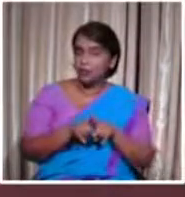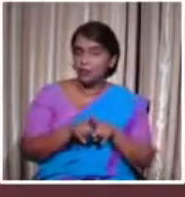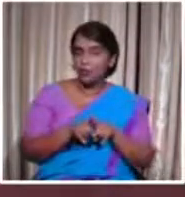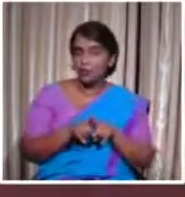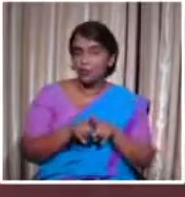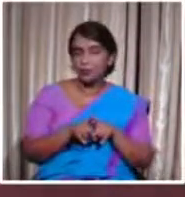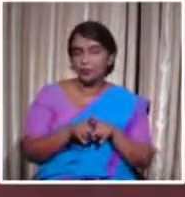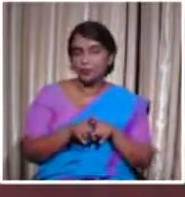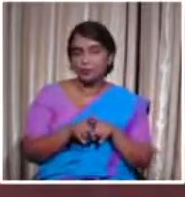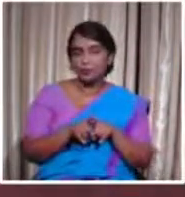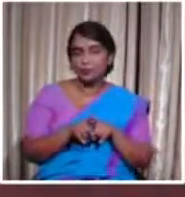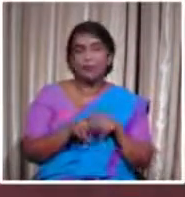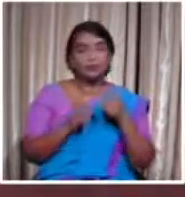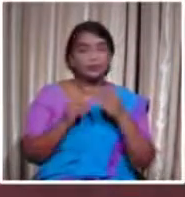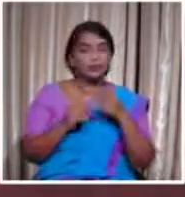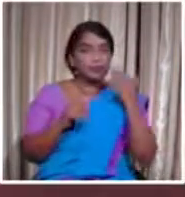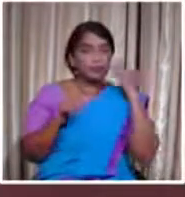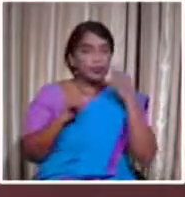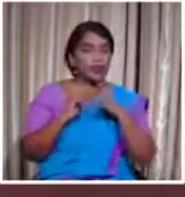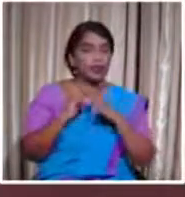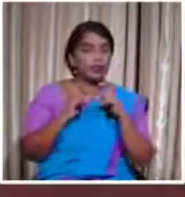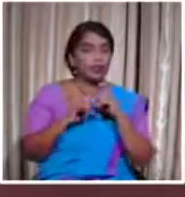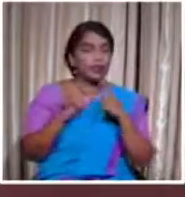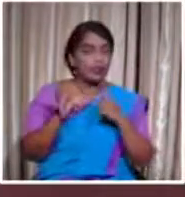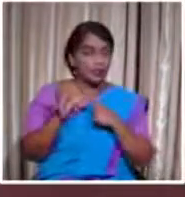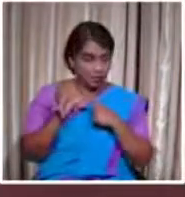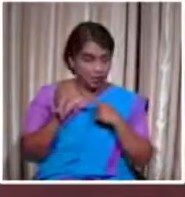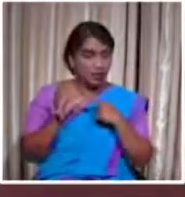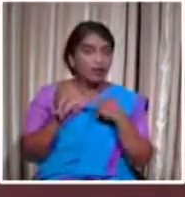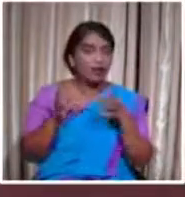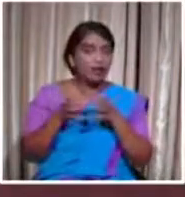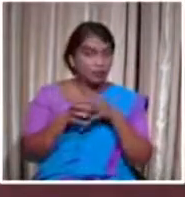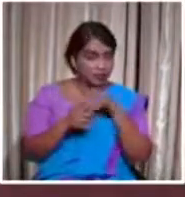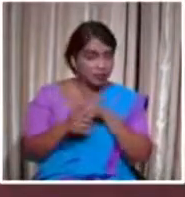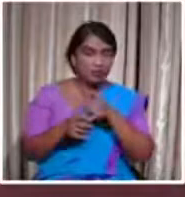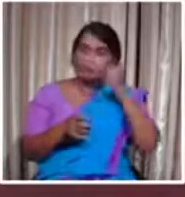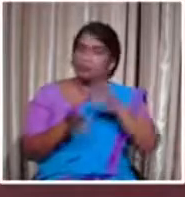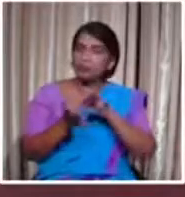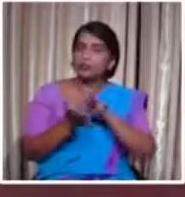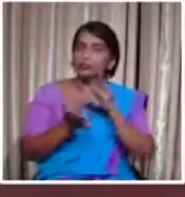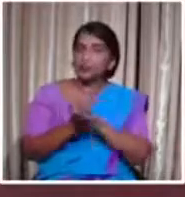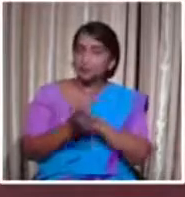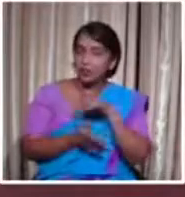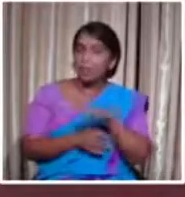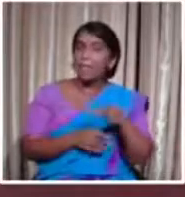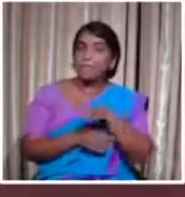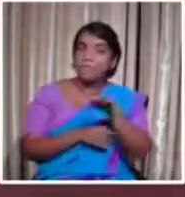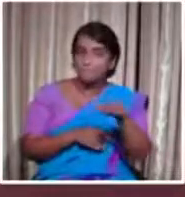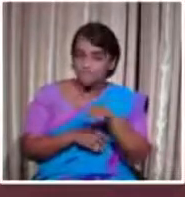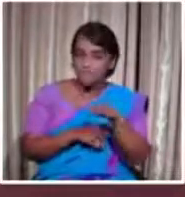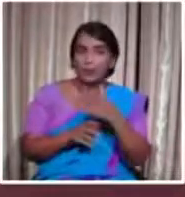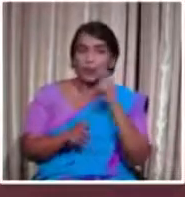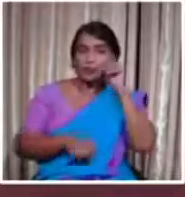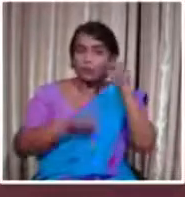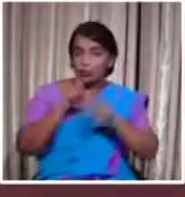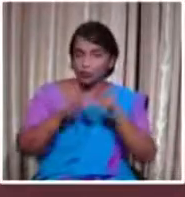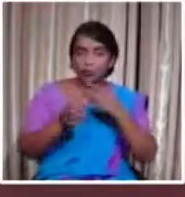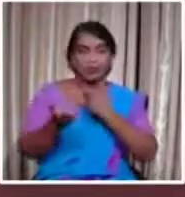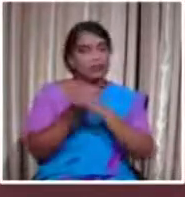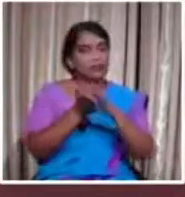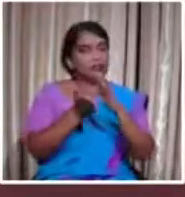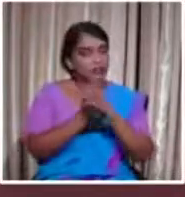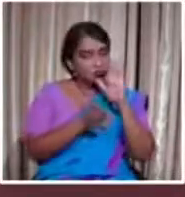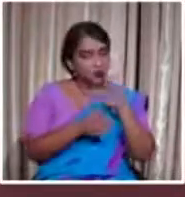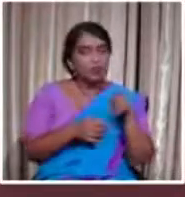ලිමිටඩ් එදිරිව නාගරික සංවර්ධන අධිකාරිය නඩුවේ තීන්දුව මගින්ද මෙම ප්‍රදේශයේ පොදු මහජනතාවගේ සේවාවන්